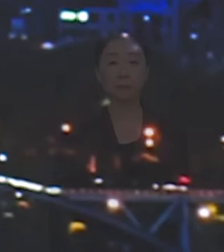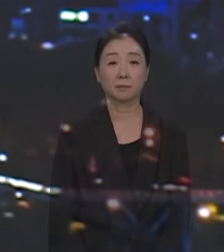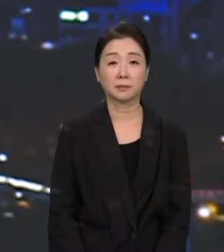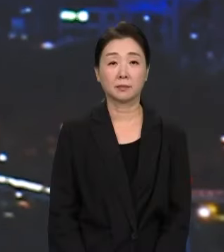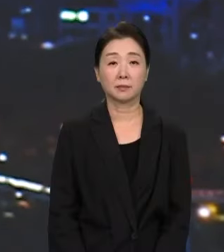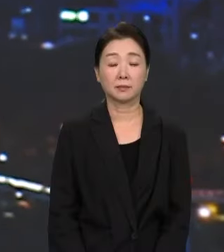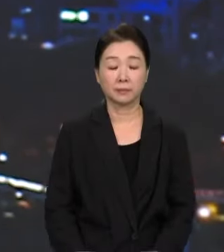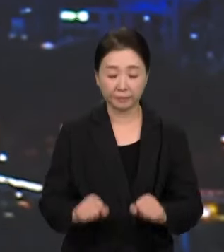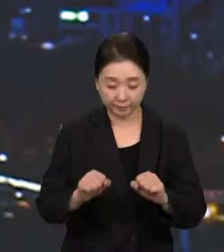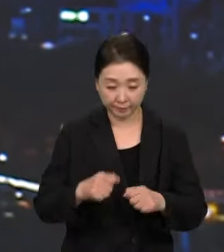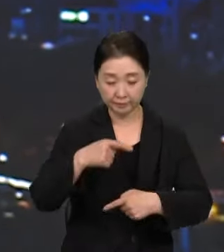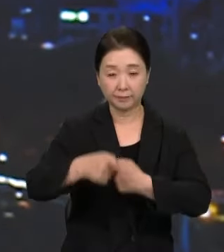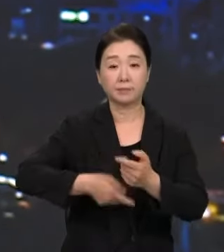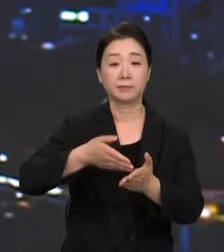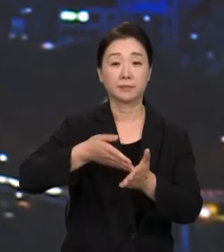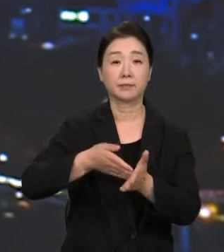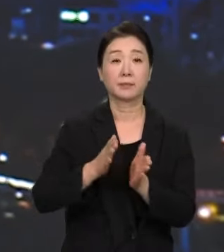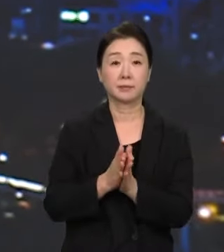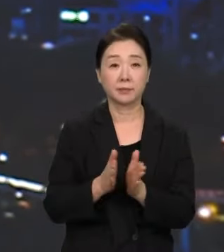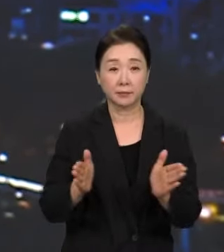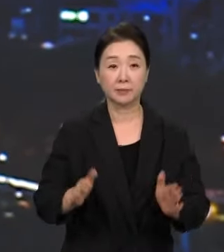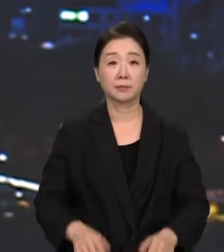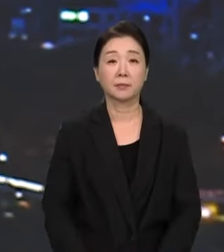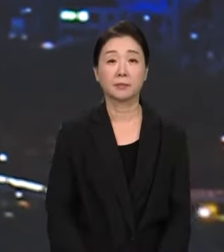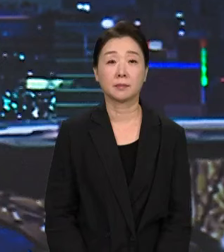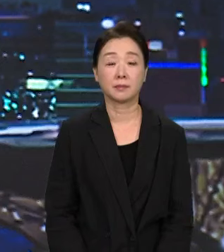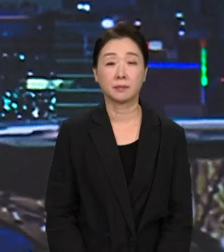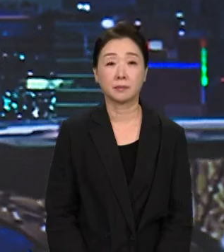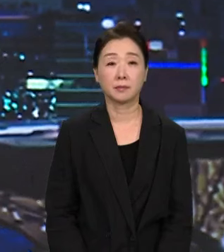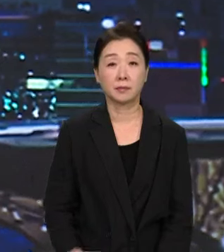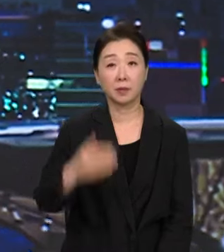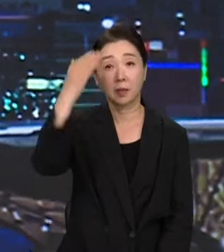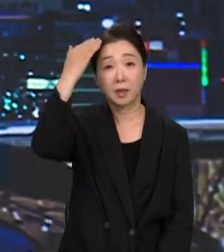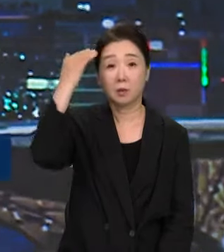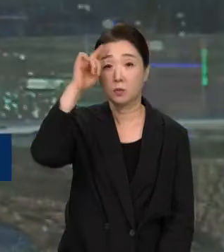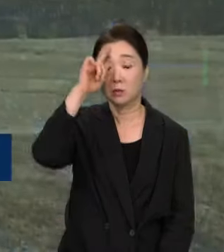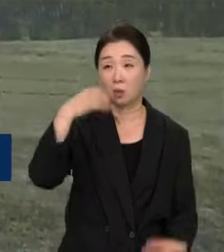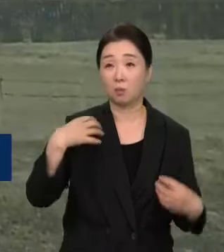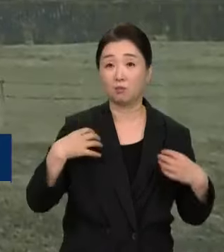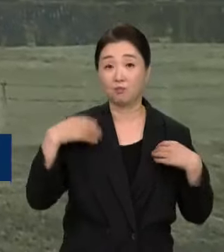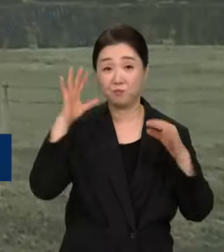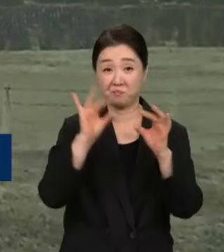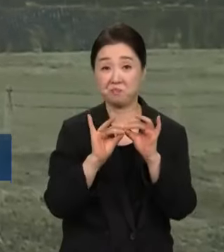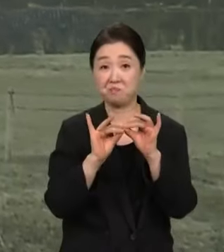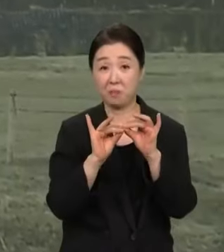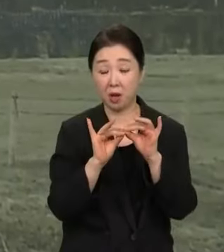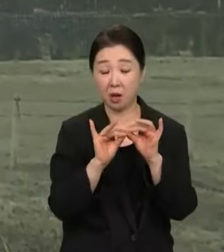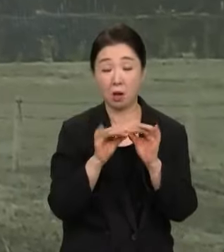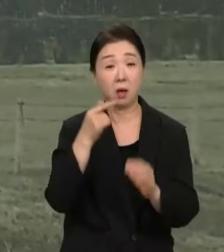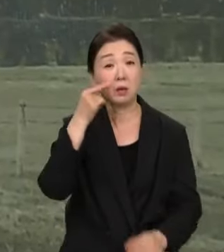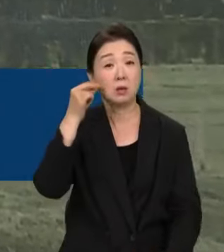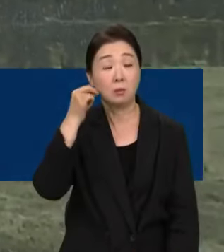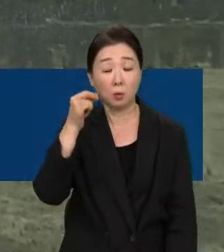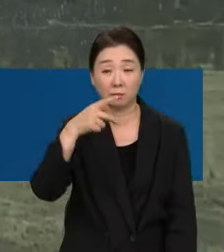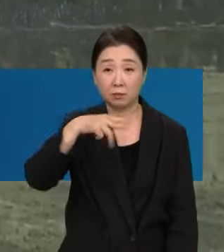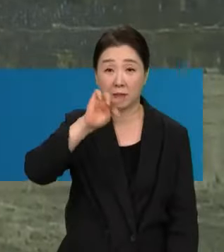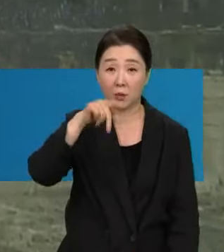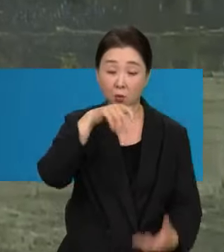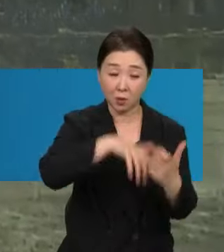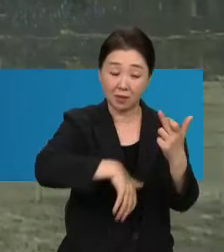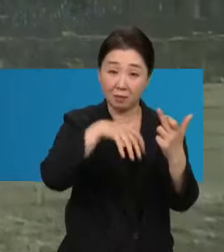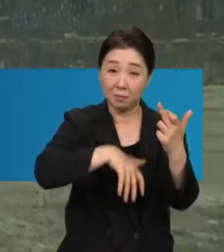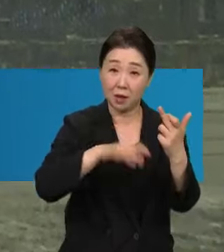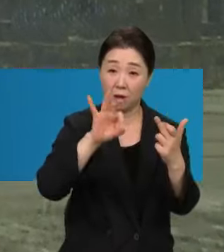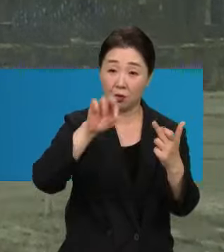시청자 여러분 jtvc 뉴스룸을 시작하겠습니다 우리 정부의 동의를 받아 일본 사도 강산이 유네스코 세계